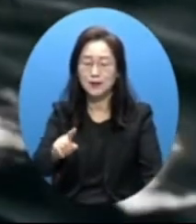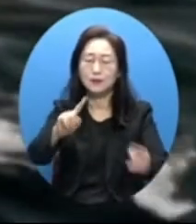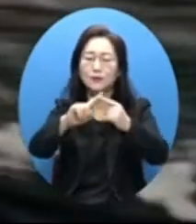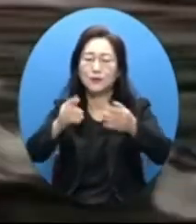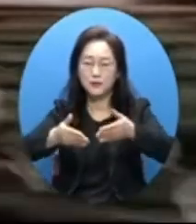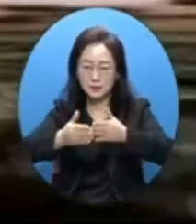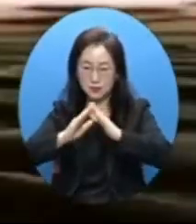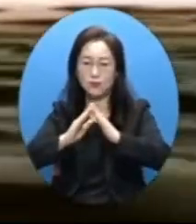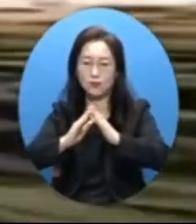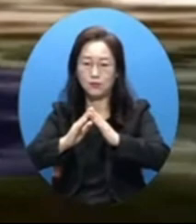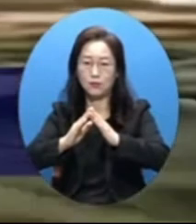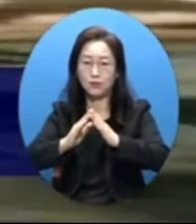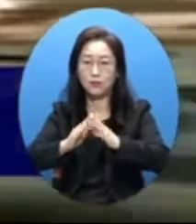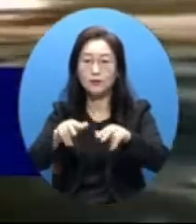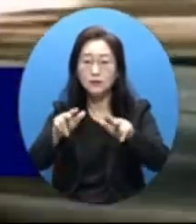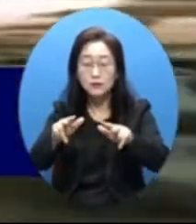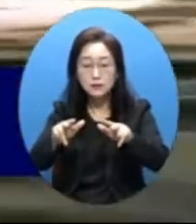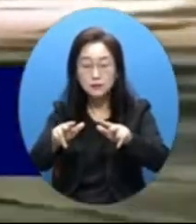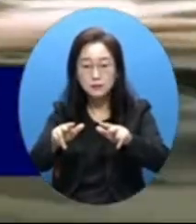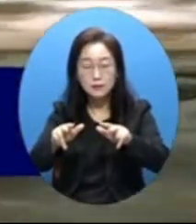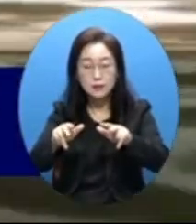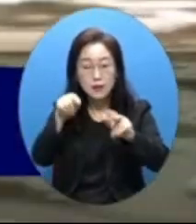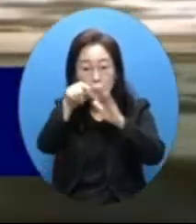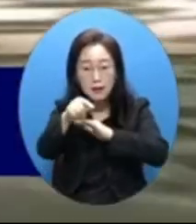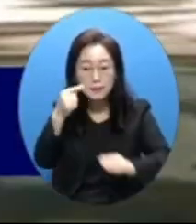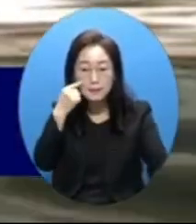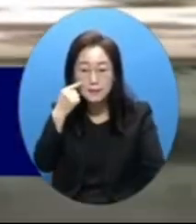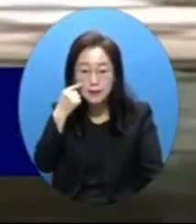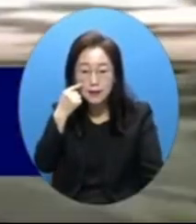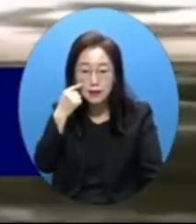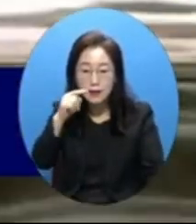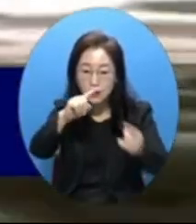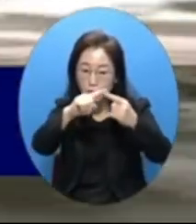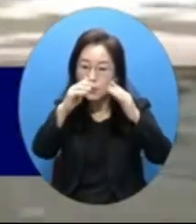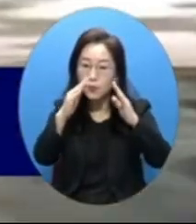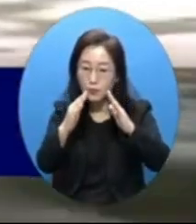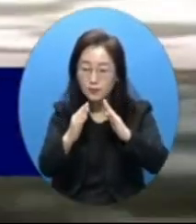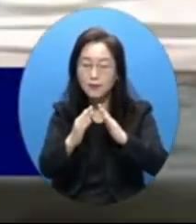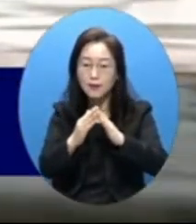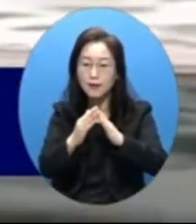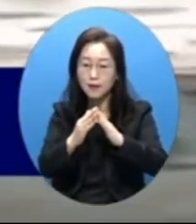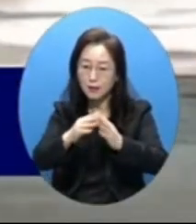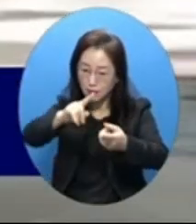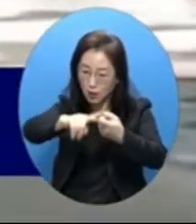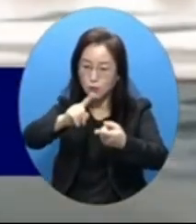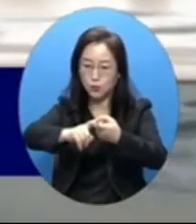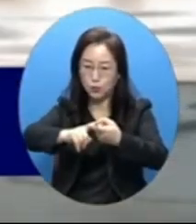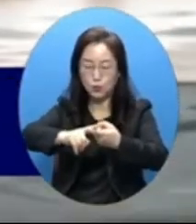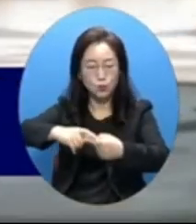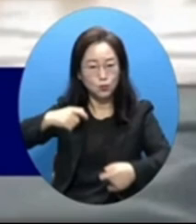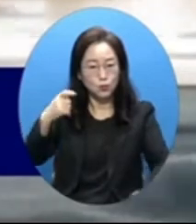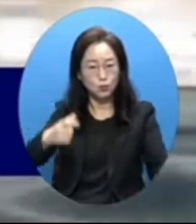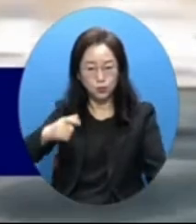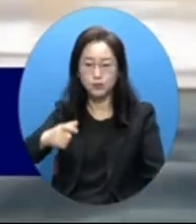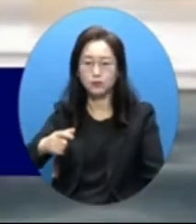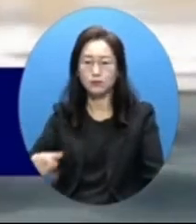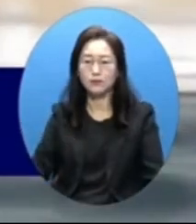교회를 세운 일이었습니다 지금도 고생하면 교회가 권이서 있습니다